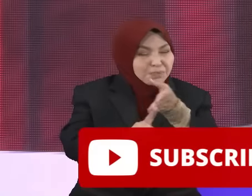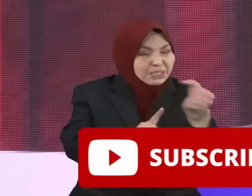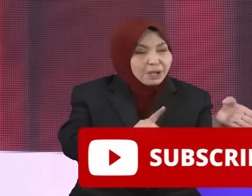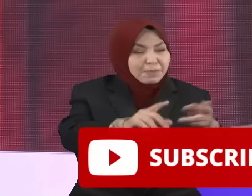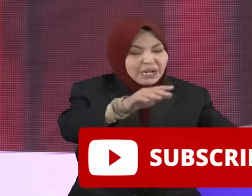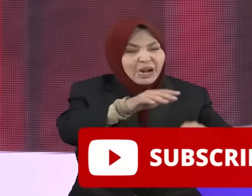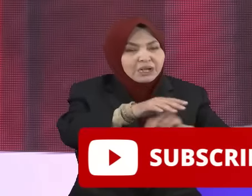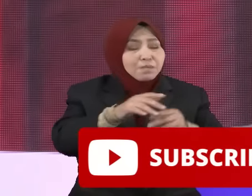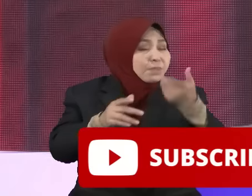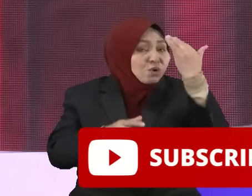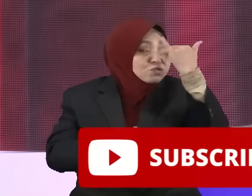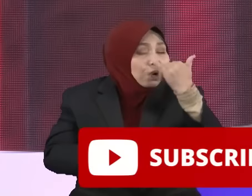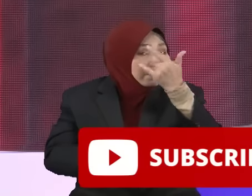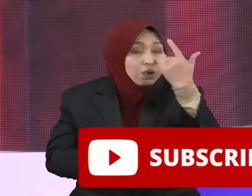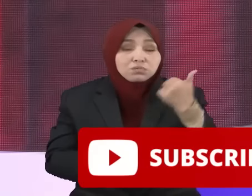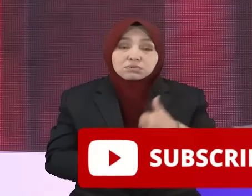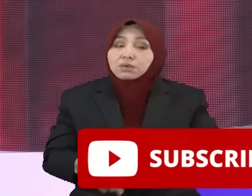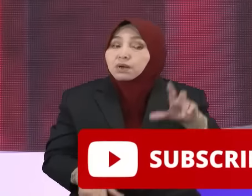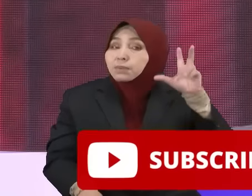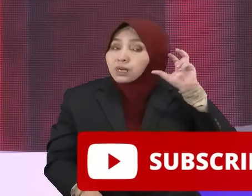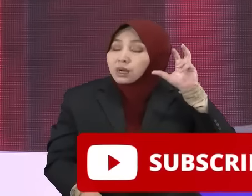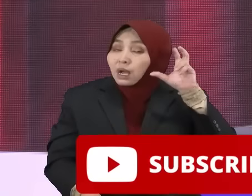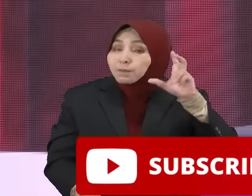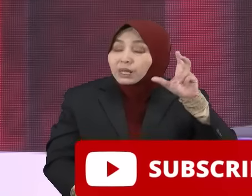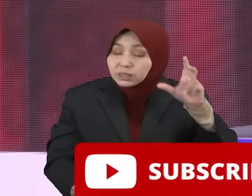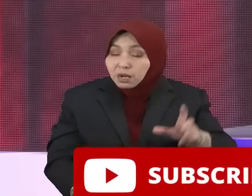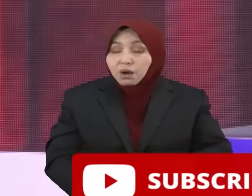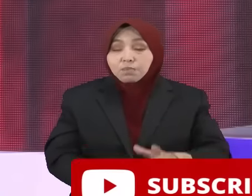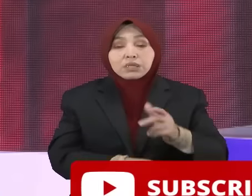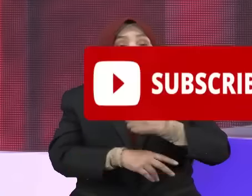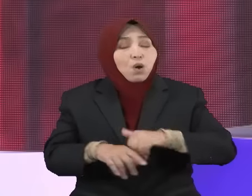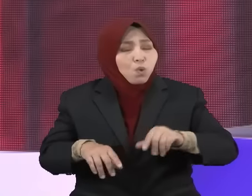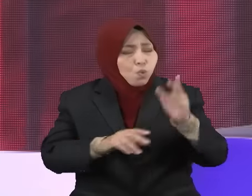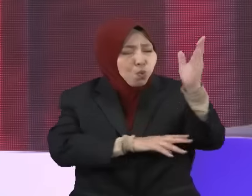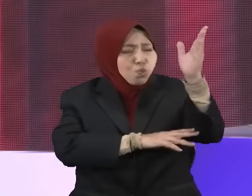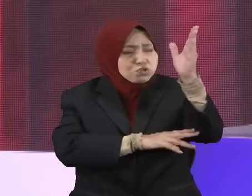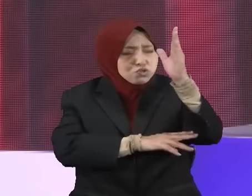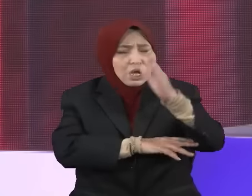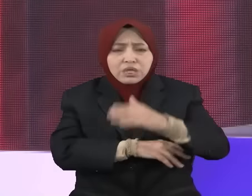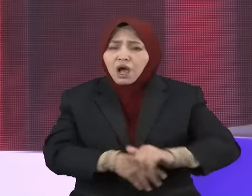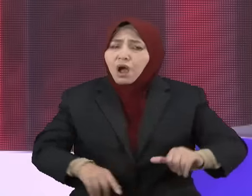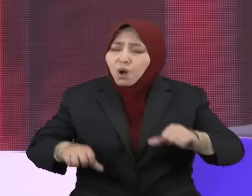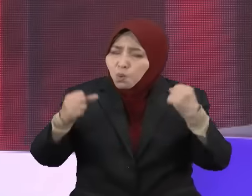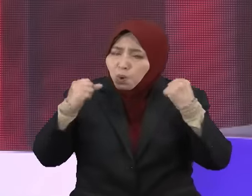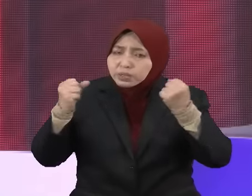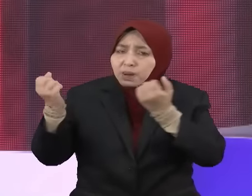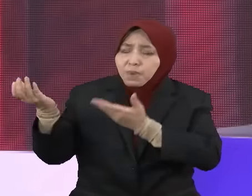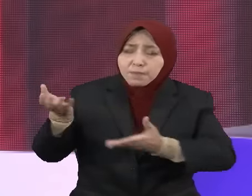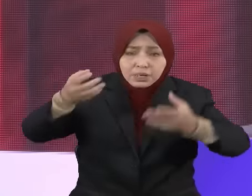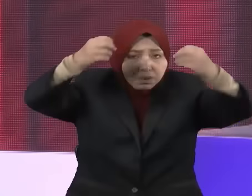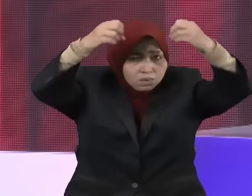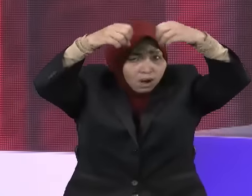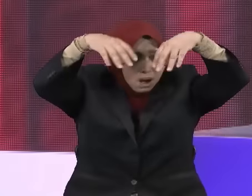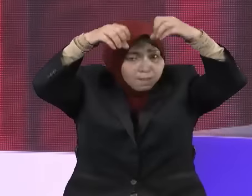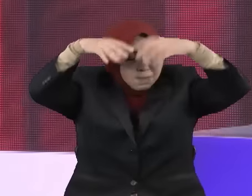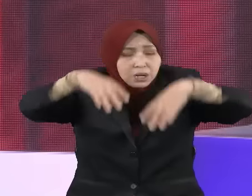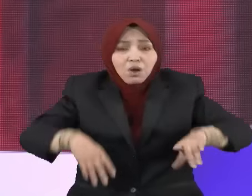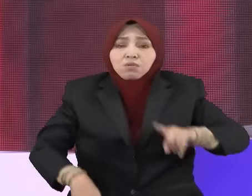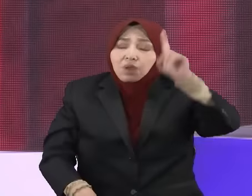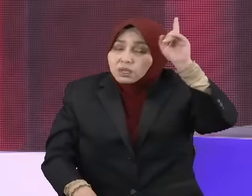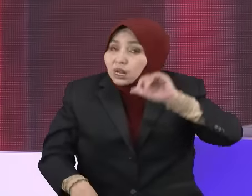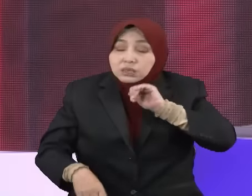orang sebelah. Pasal apa? Pasal dia mendengar kepada hujjatul baligha, hujah yang kuat yang akan membawa kepada rahmat Allah, dan kesannya